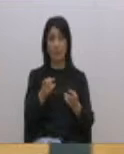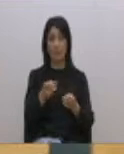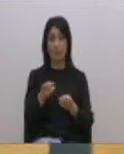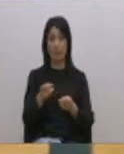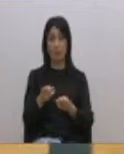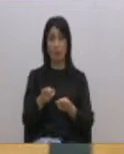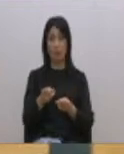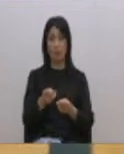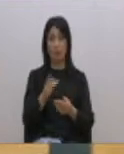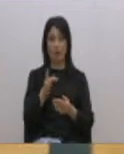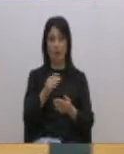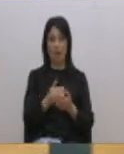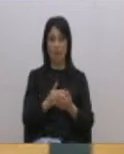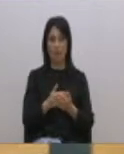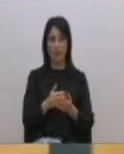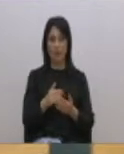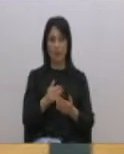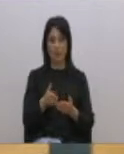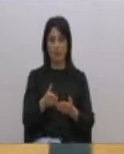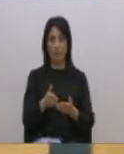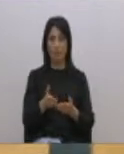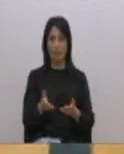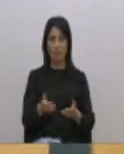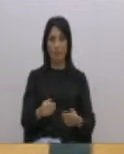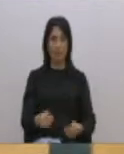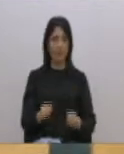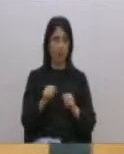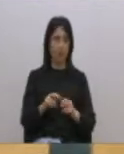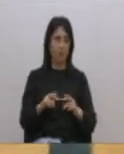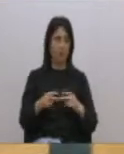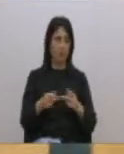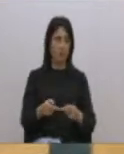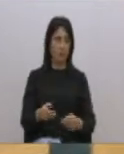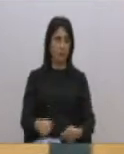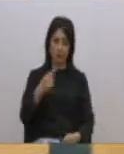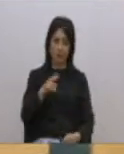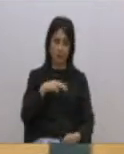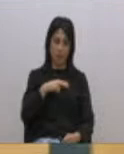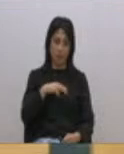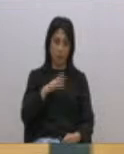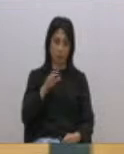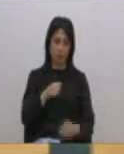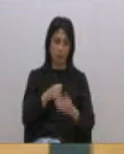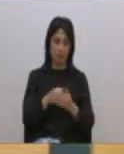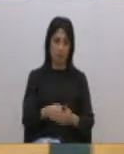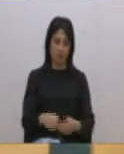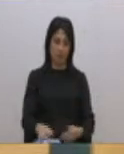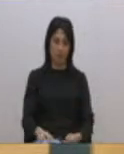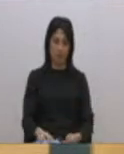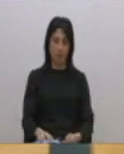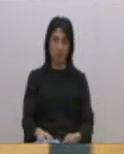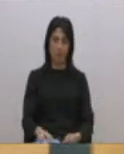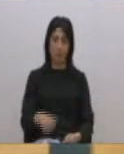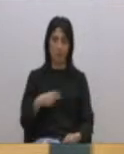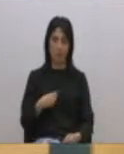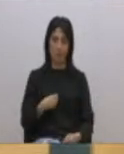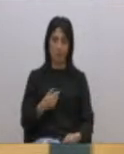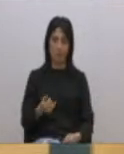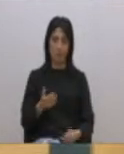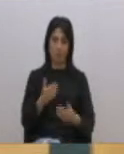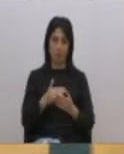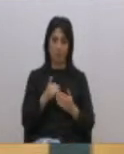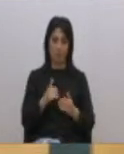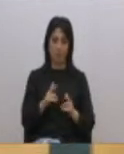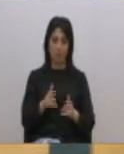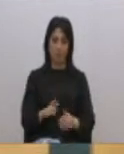roibas, reglamente, aviera, rizda, შეიძლება იქ ეს მეორე რომ იხცევადი იყოს. Სამწუხაროდ ამ ეტაპზე